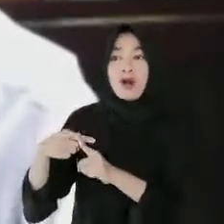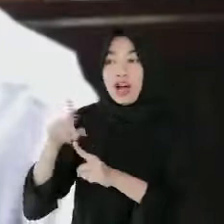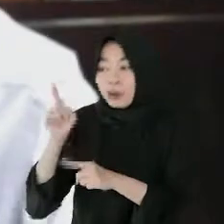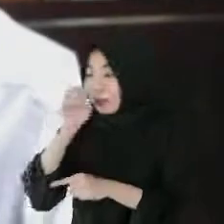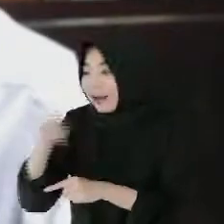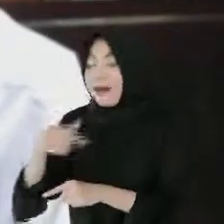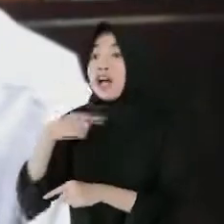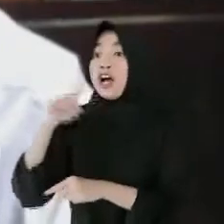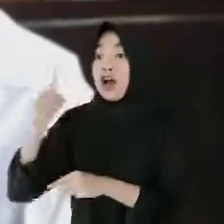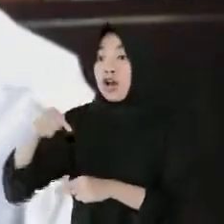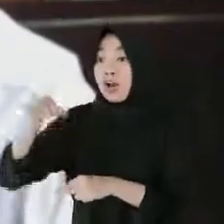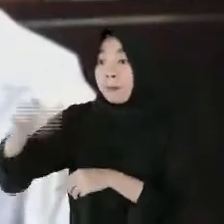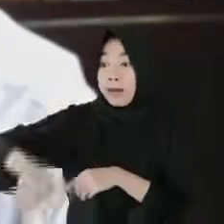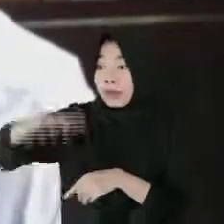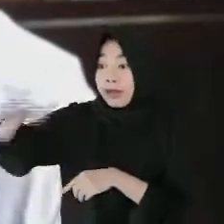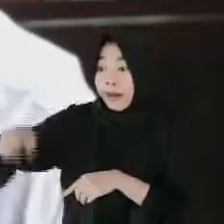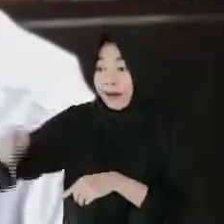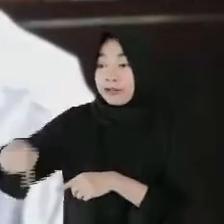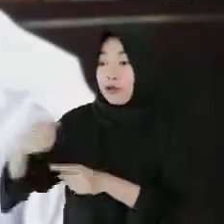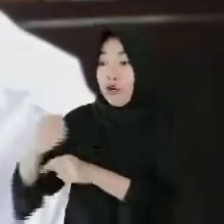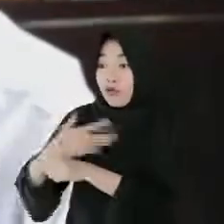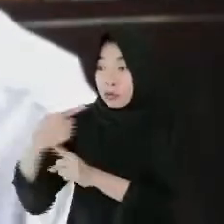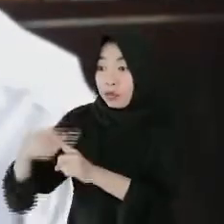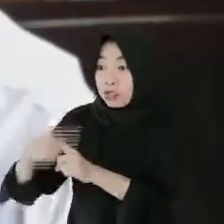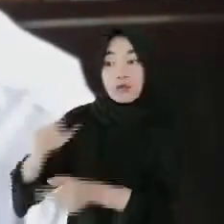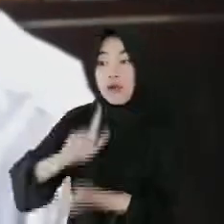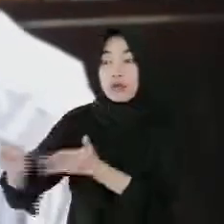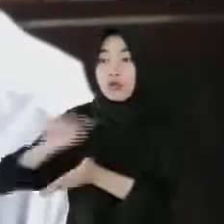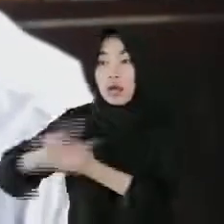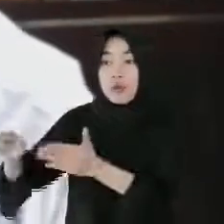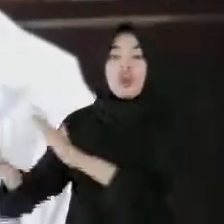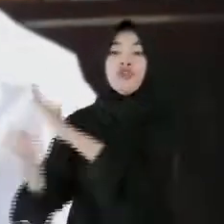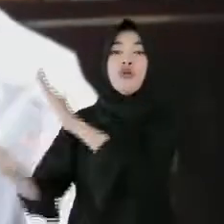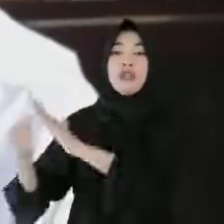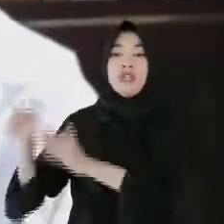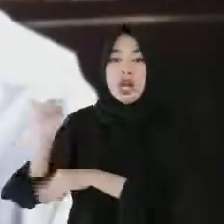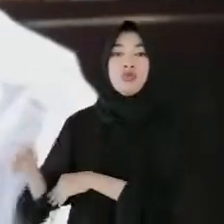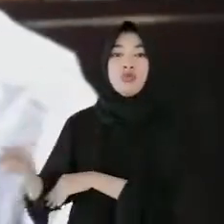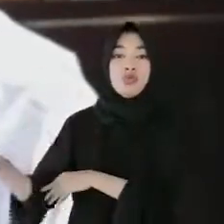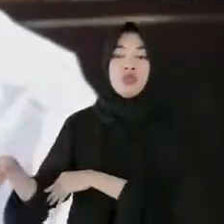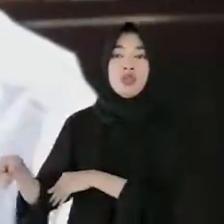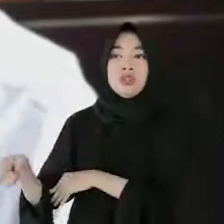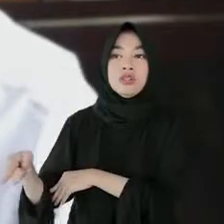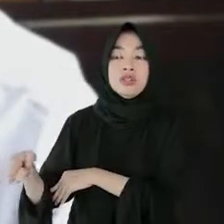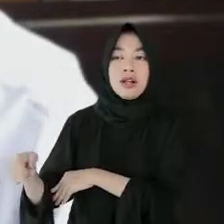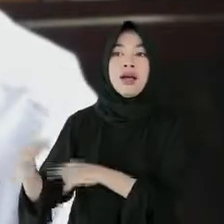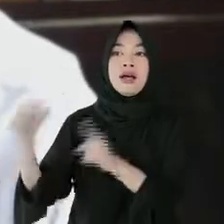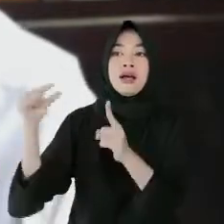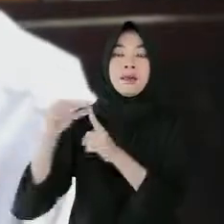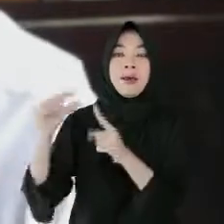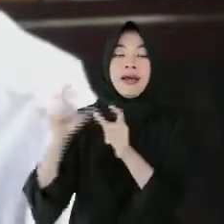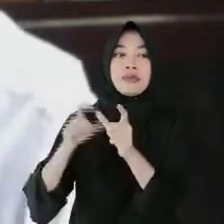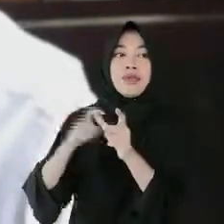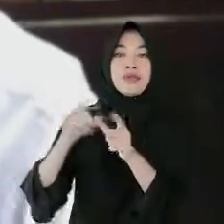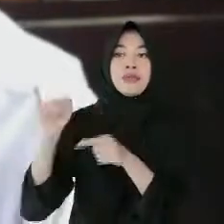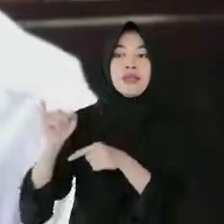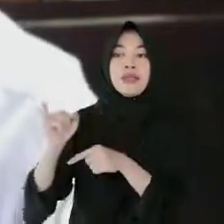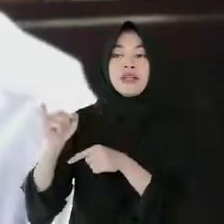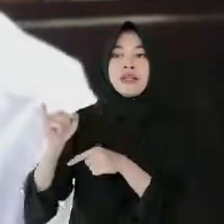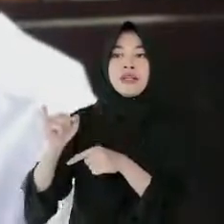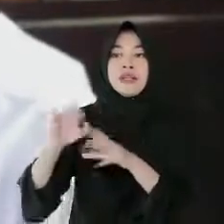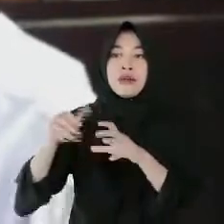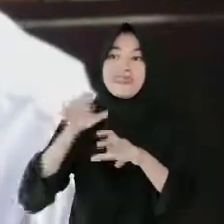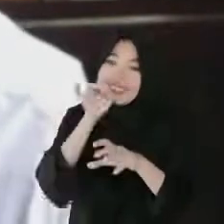publik pemain basket dari klub ini terpapar dan langsung di Sulawesi kemarin PSSI sempat sama kami angkat